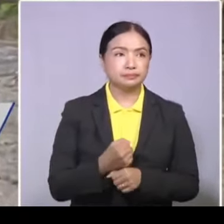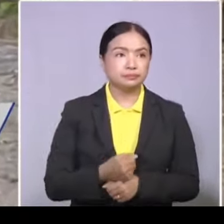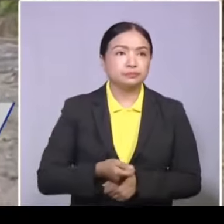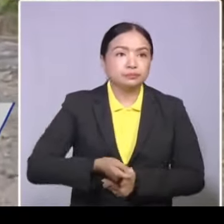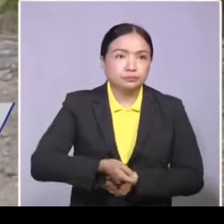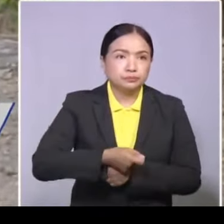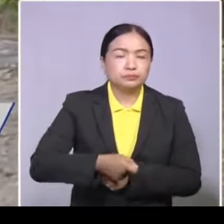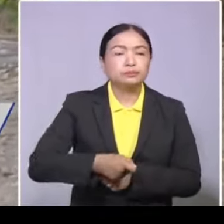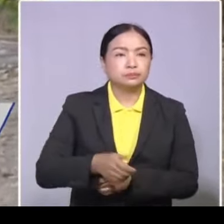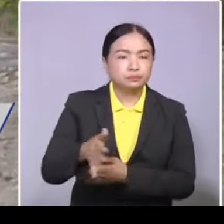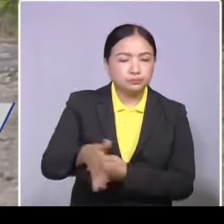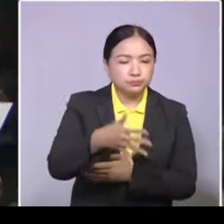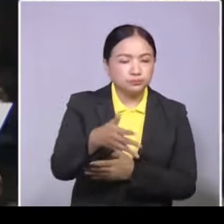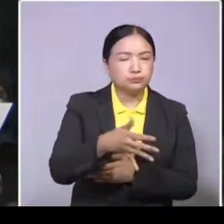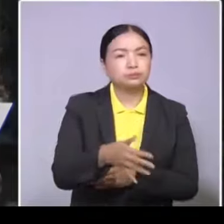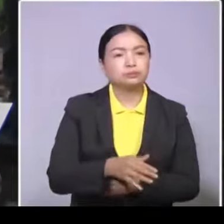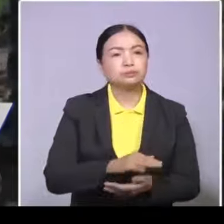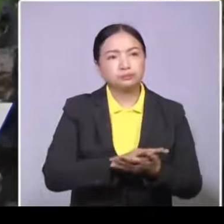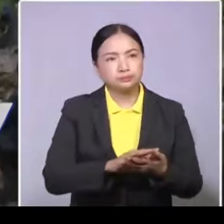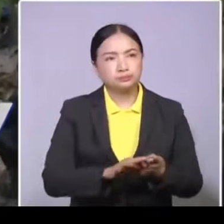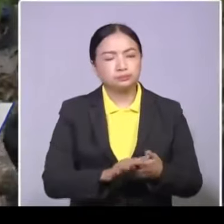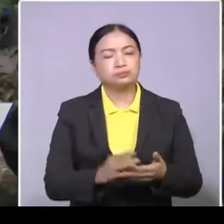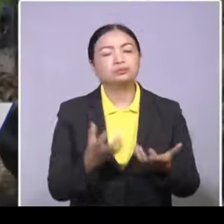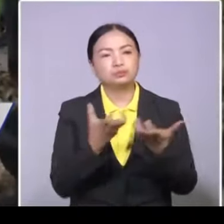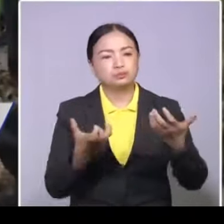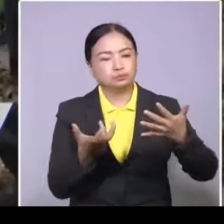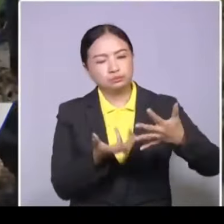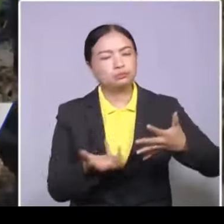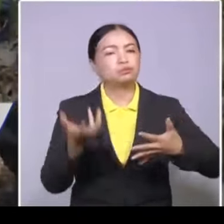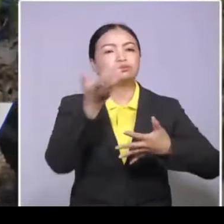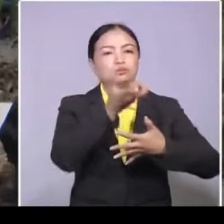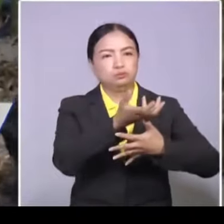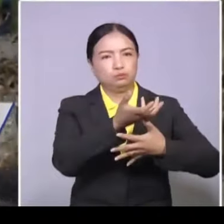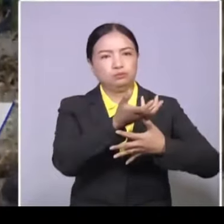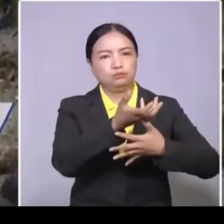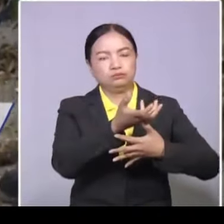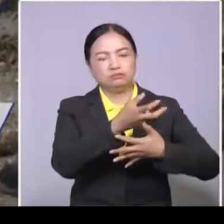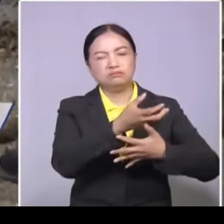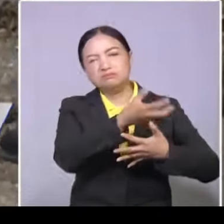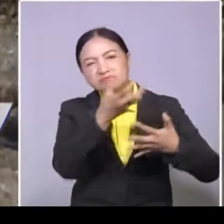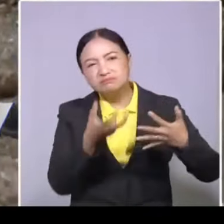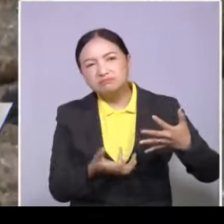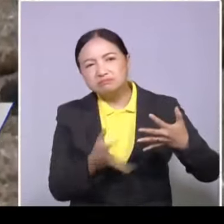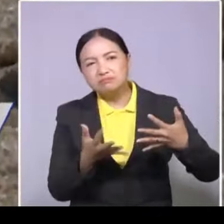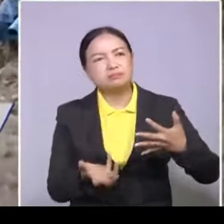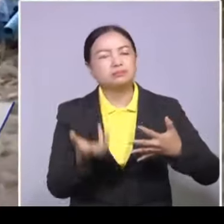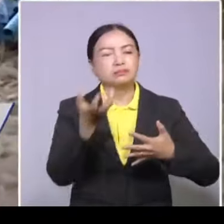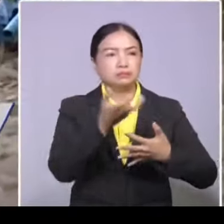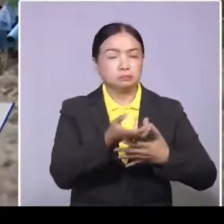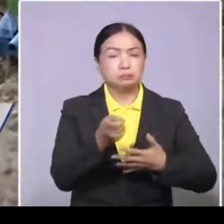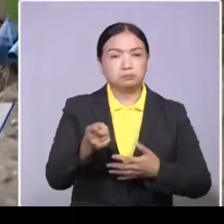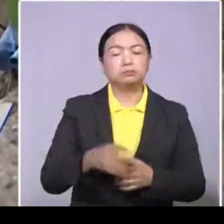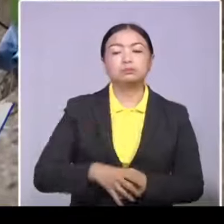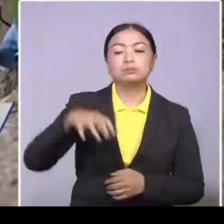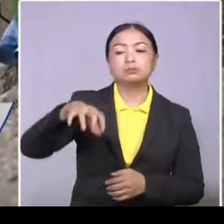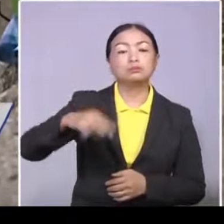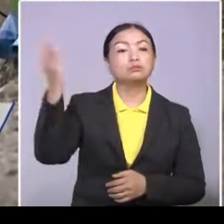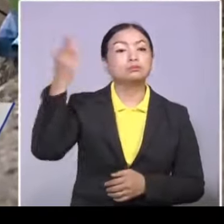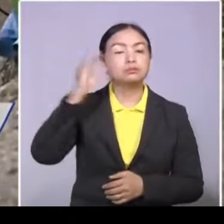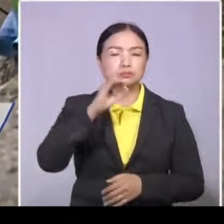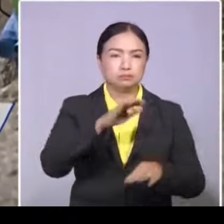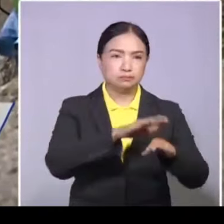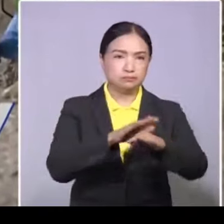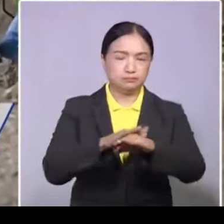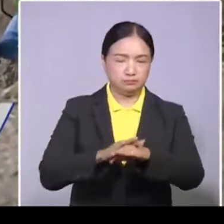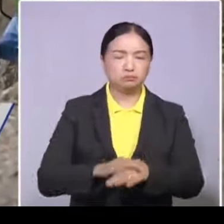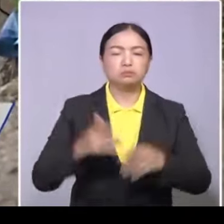แต่ก็ยังไม่กล้ายกของกลับลงมายังเก็บไว้ที่สูงไปก่อนหลังกรมอุตุนิยมวิทยาคาดการณ์ว่าภูเก็ตนั้นจะมีฝนตกหนักอีกไปจนถึ